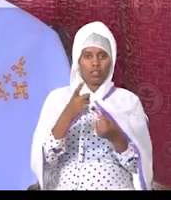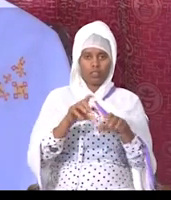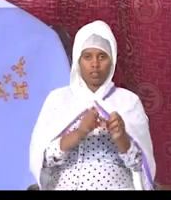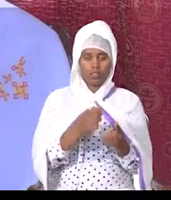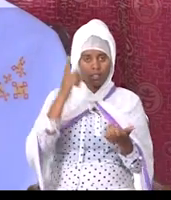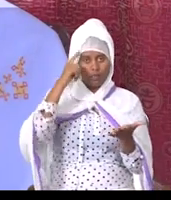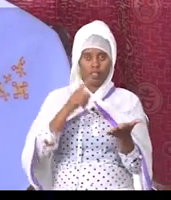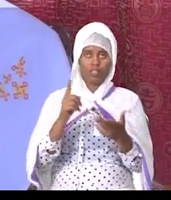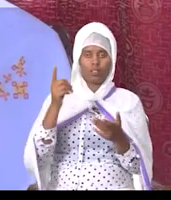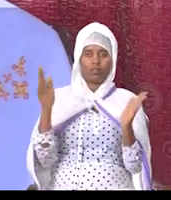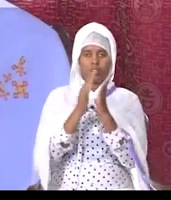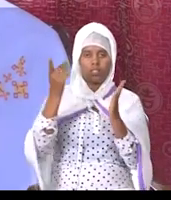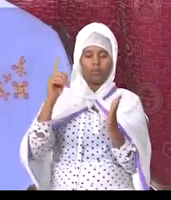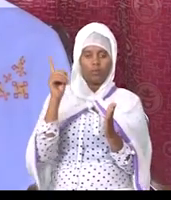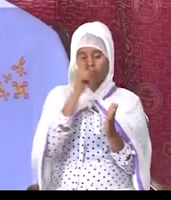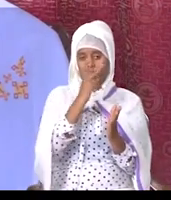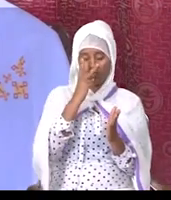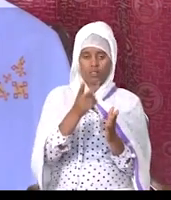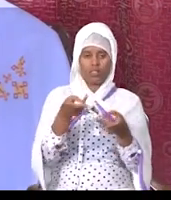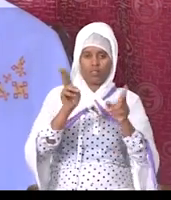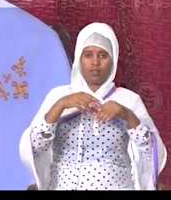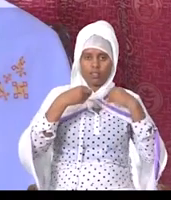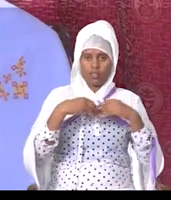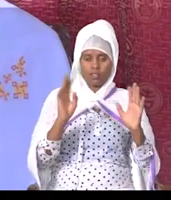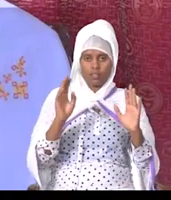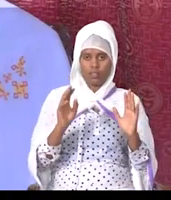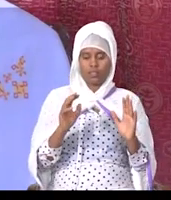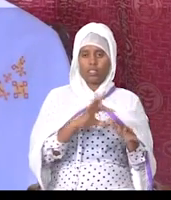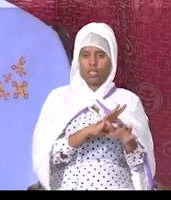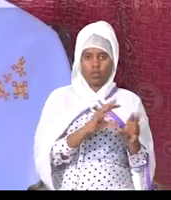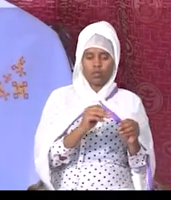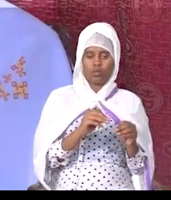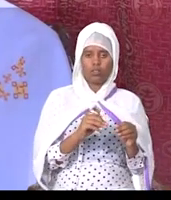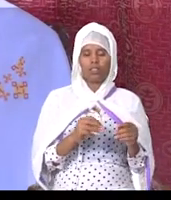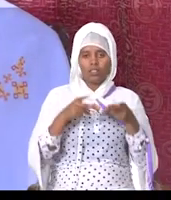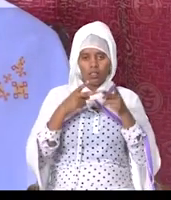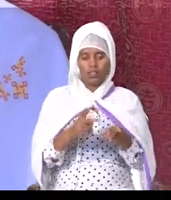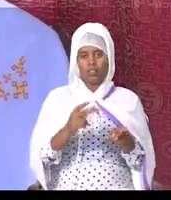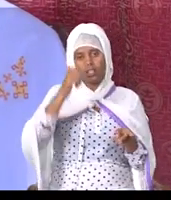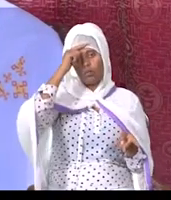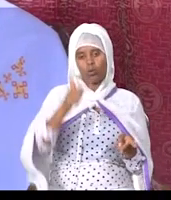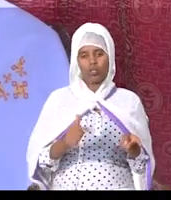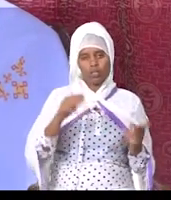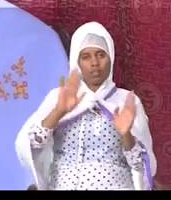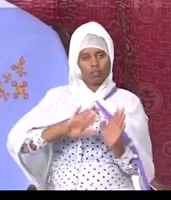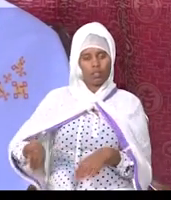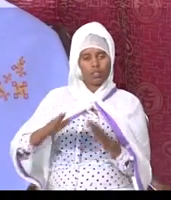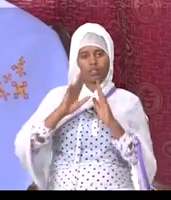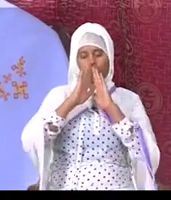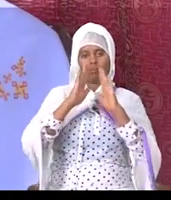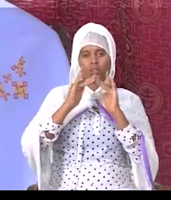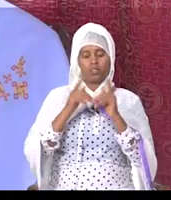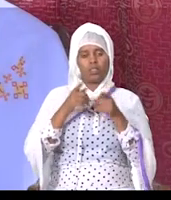እግዚኣብሄር ፍንፉን ይኸውን ማለት እዩ እዚ ብስጋ ነፍሲ ምቕታል እዩ ብነፍሲ ድማ ነፍስኻ ምቕታል ኣሎ ሃይማኖትካ ረጊፅካ